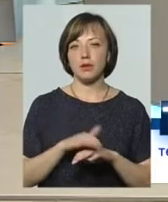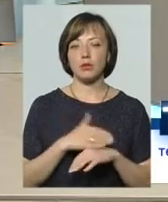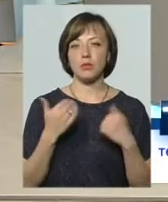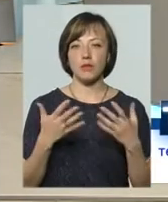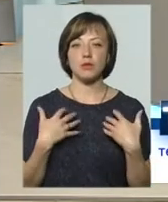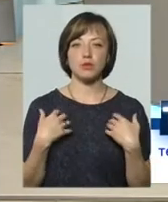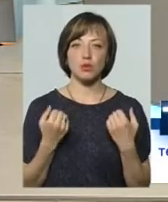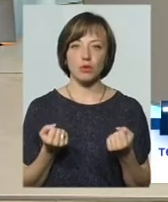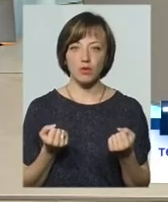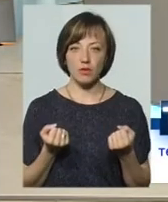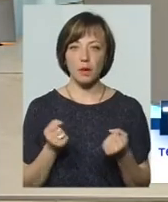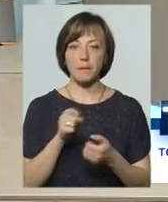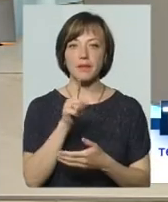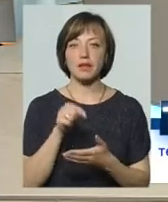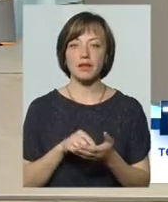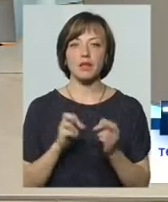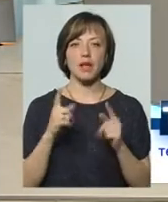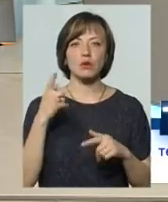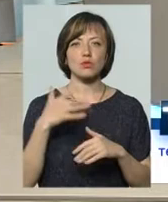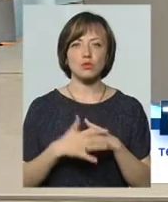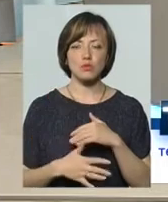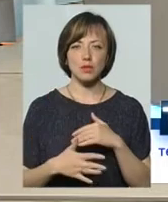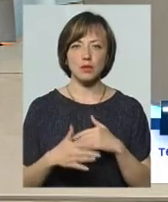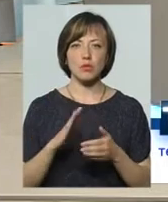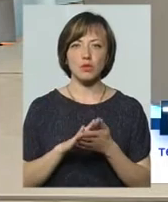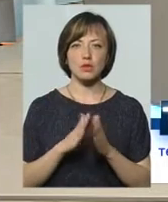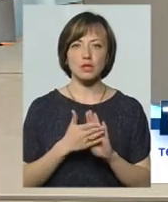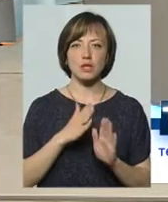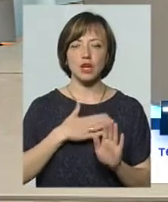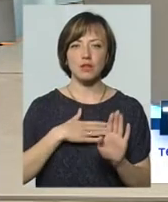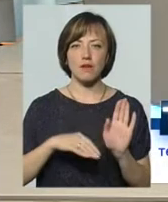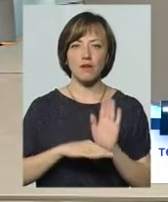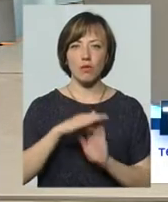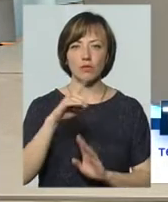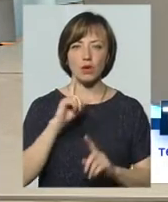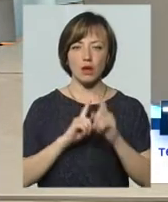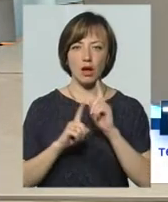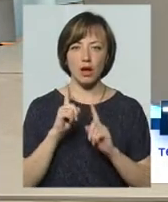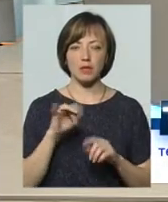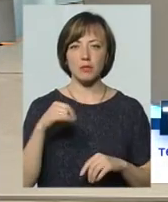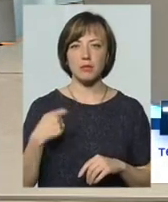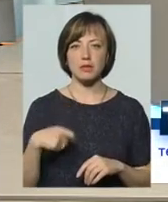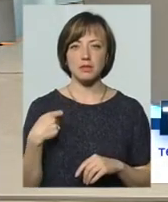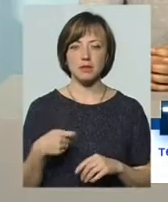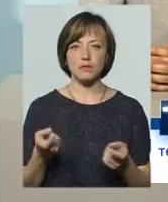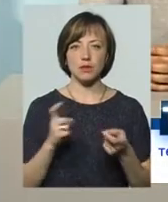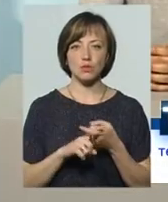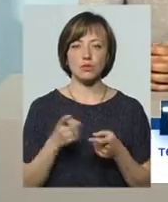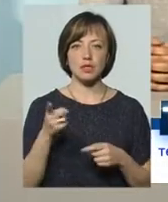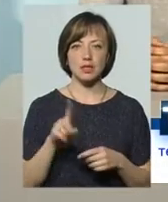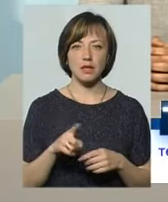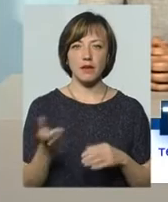здоров'я. Добрий таке вечір. Питання. Як зрозуміти позицію нашої Верховної Ради і президента в зв'язку з тим,